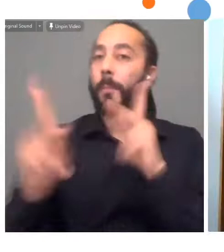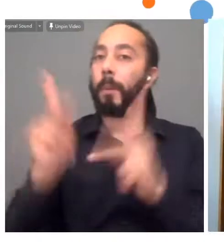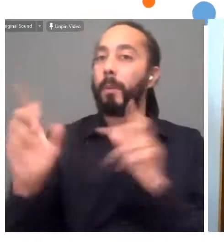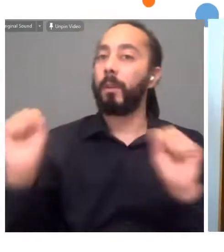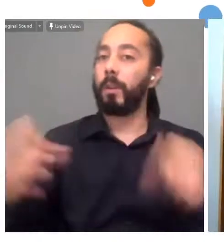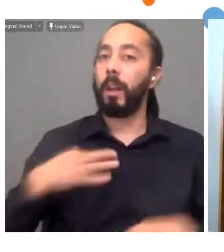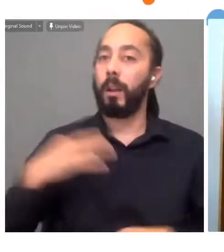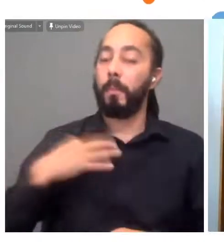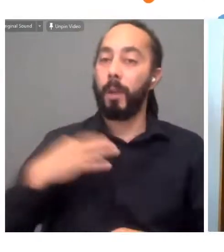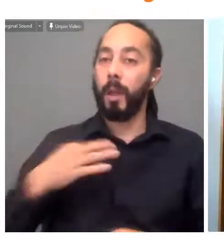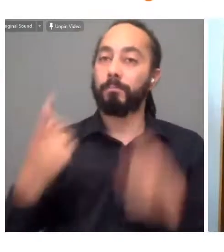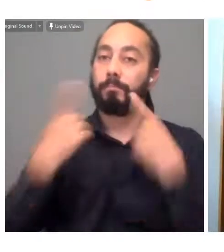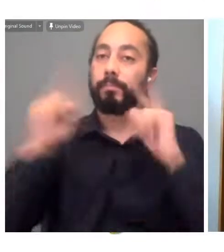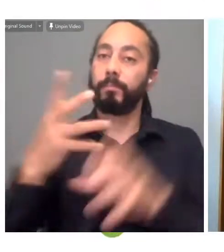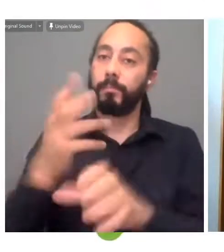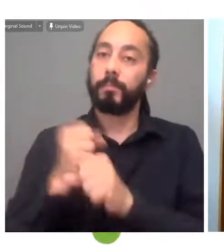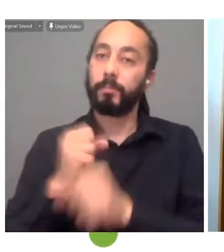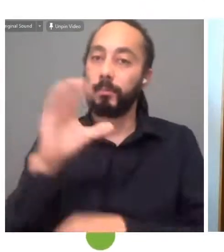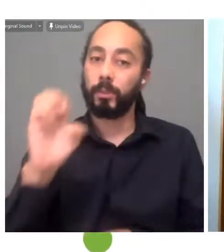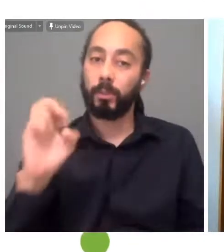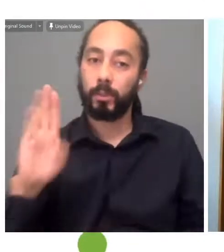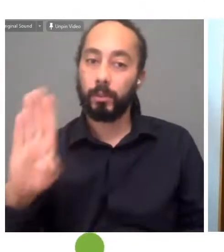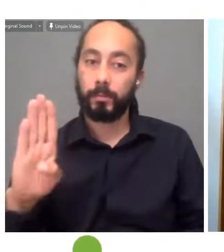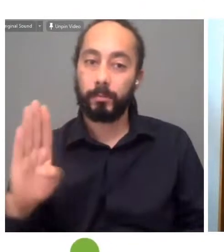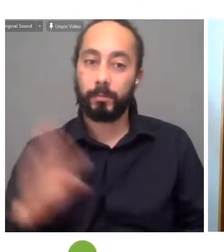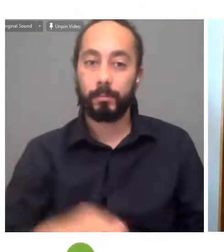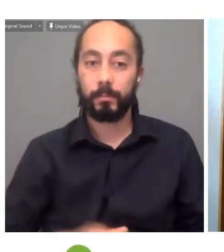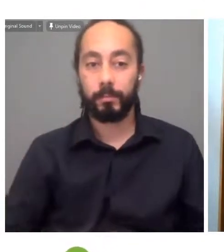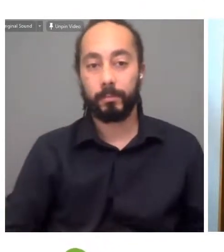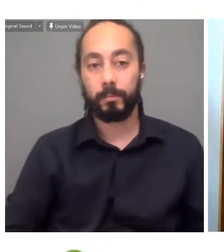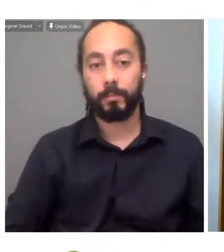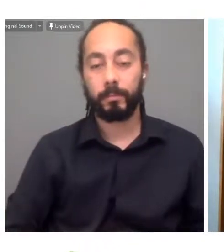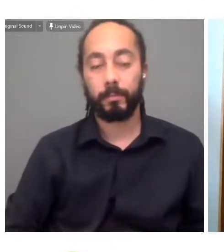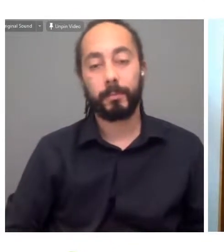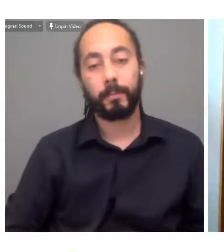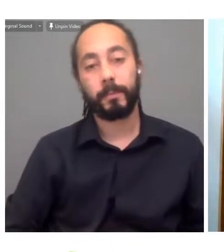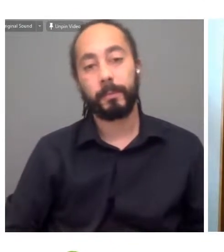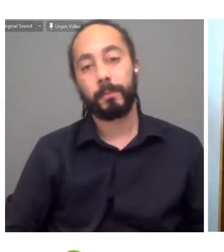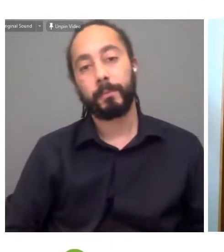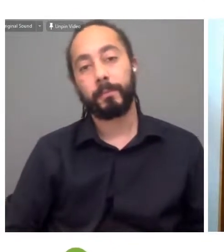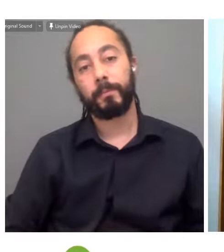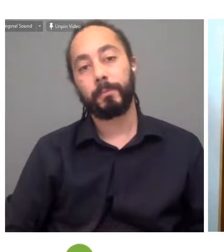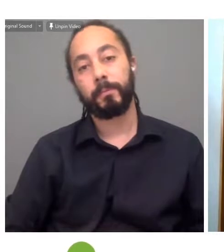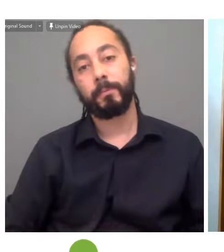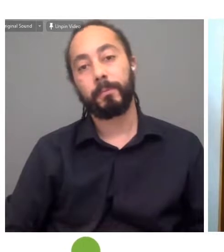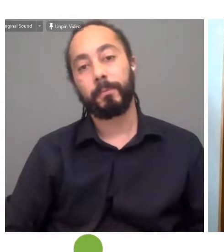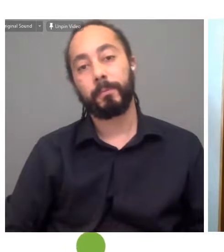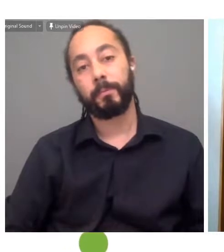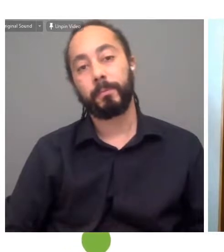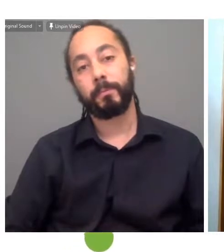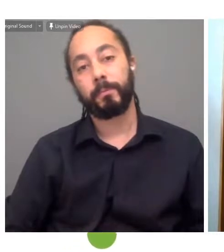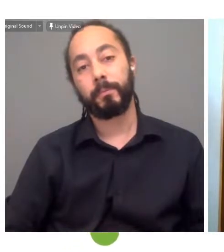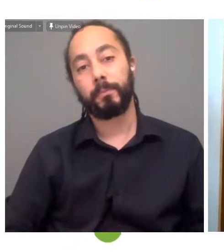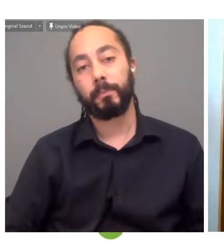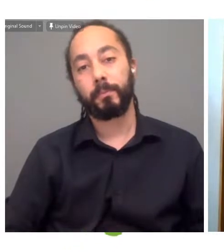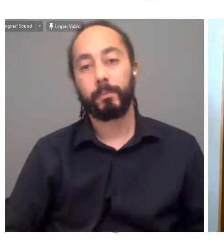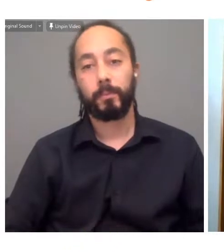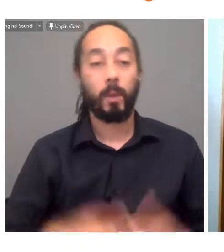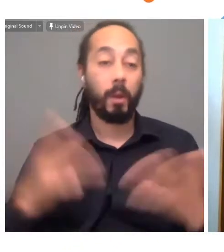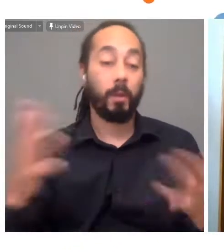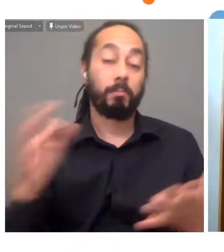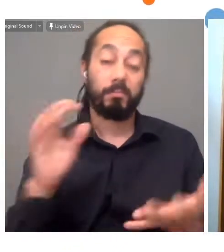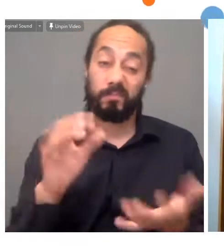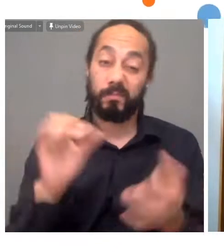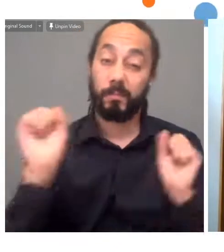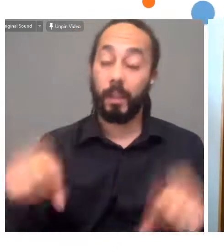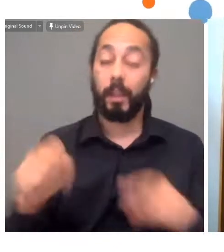La première chose qu'il faut dire par rapport à ce fonds d'urgence-là, c'est que dans la tête de l'équipe et dans les discussions que j'ai